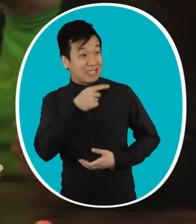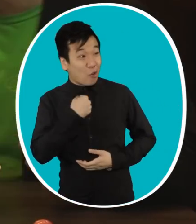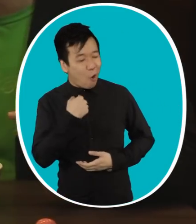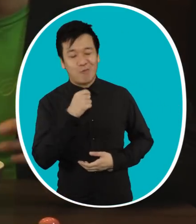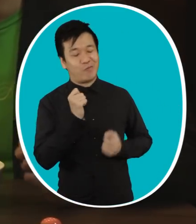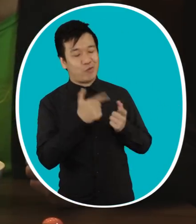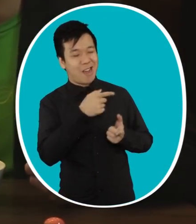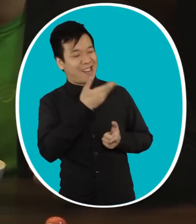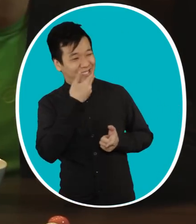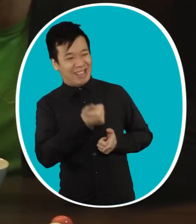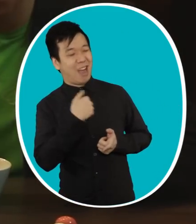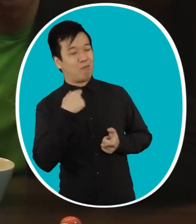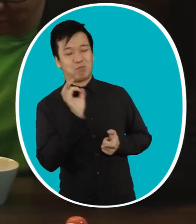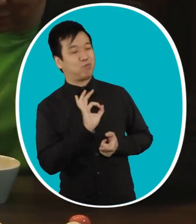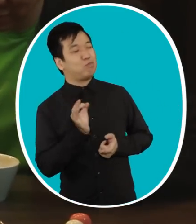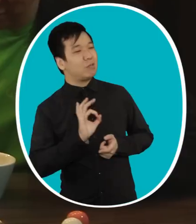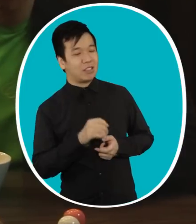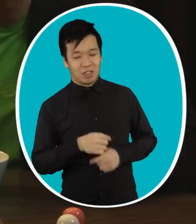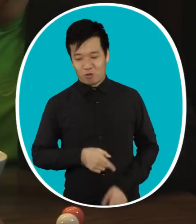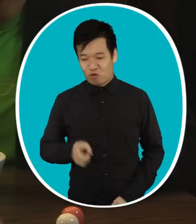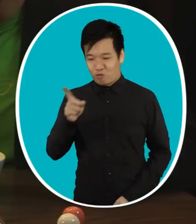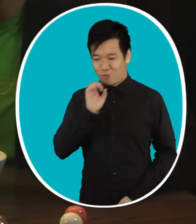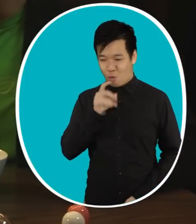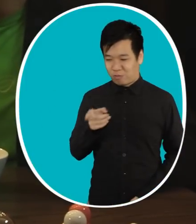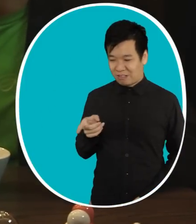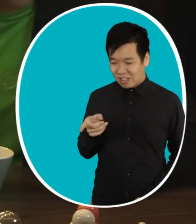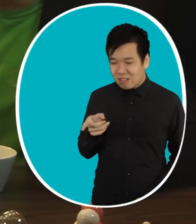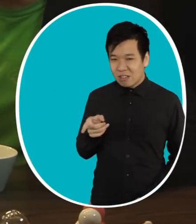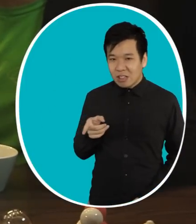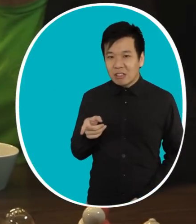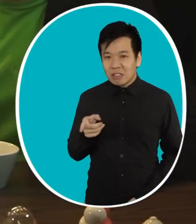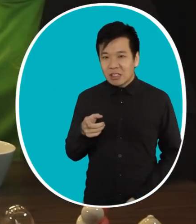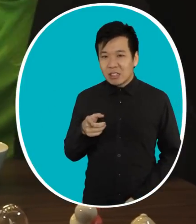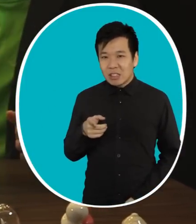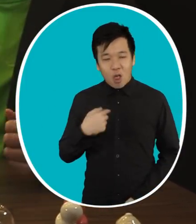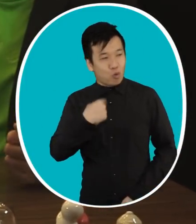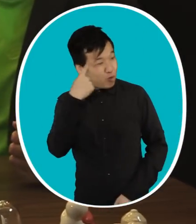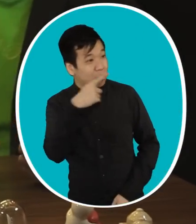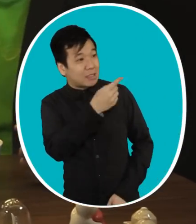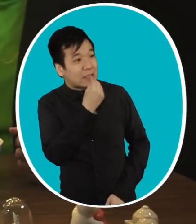为我冇你咁靓仔。 讲呢啲，试下我扮，我咪唔好 食。我想你食先。